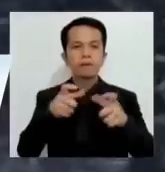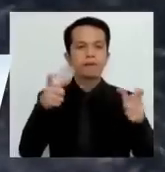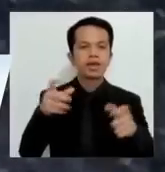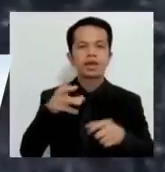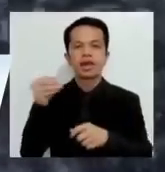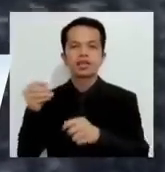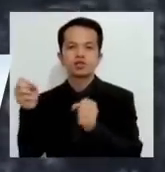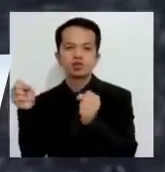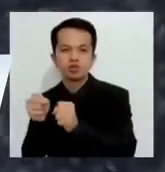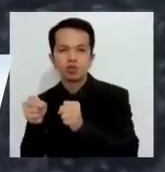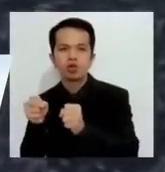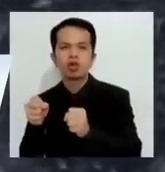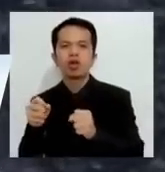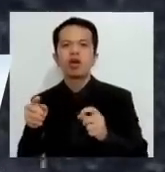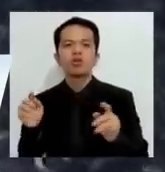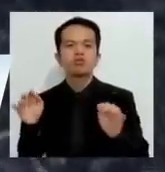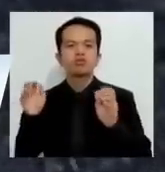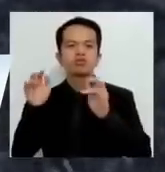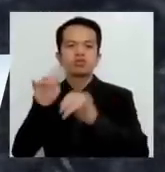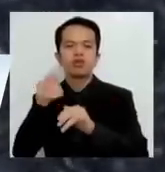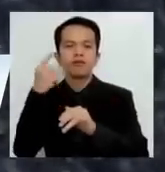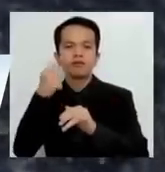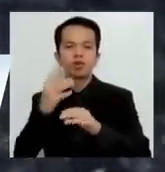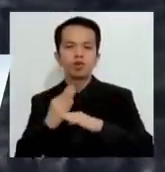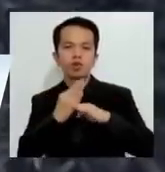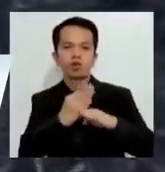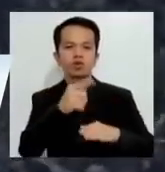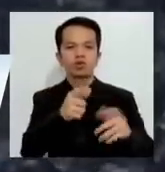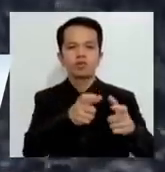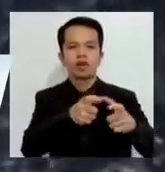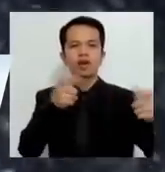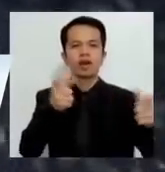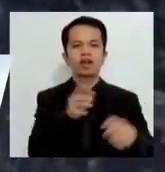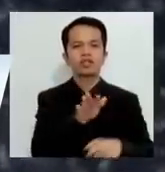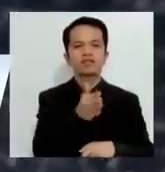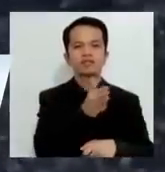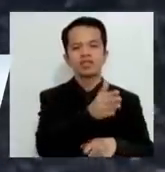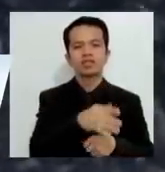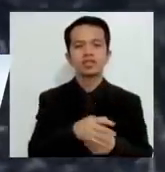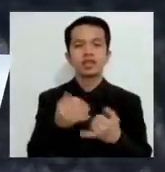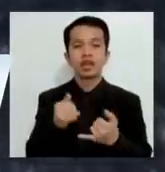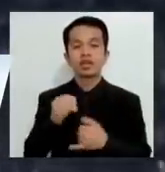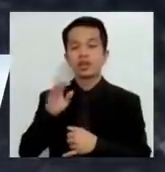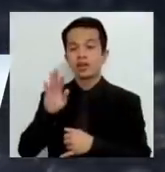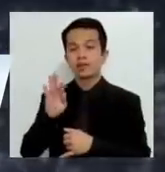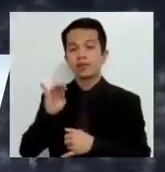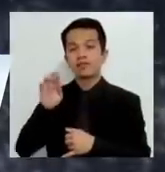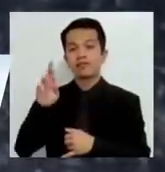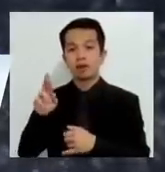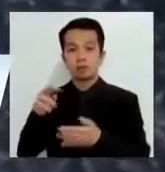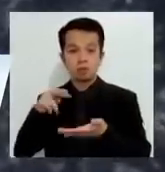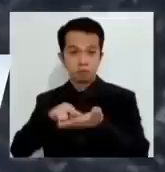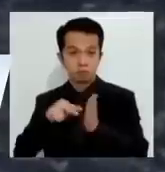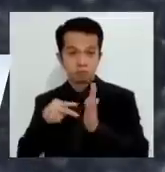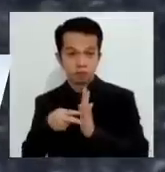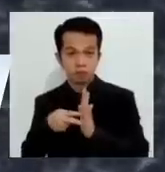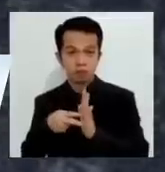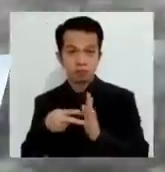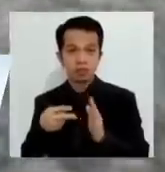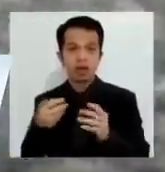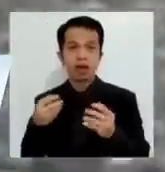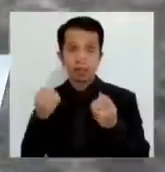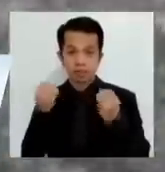at dumagsasabay-bayin para makaiwas sa malalaking isda. Dagdag ng BFAR, hindi naman daw ibig sabihin ito ay may oversupply